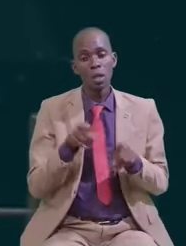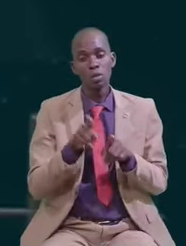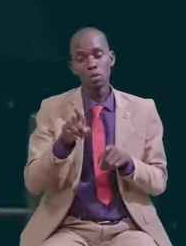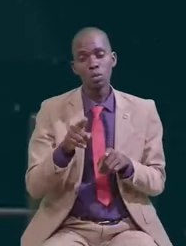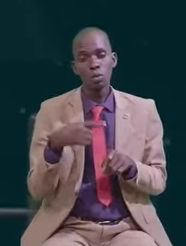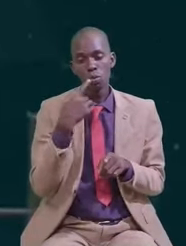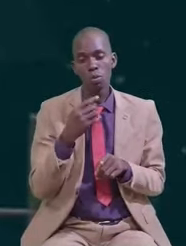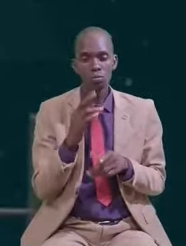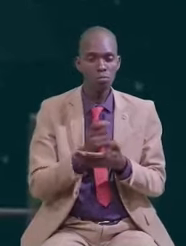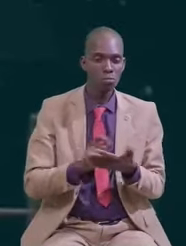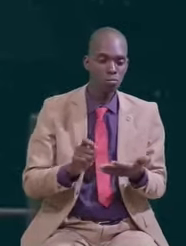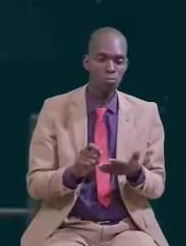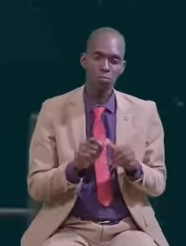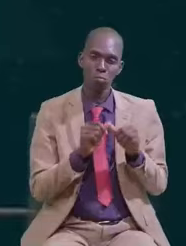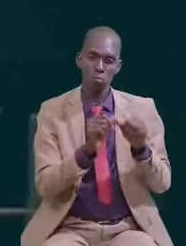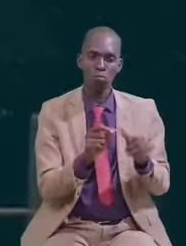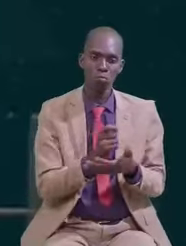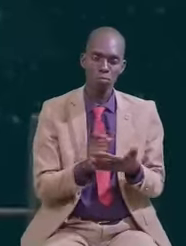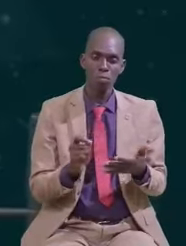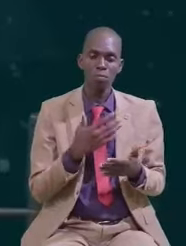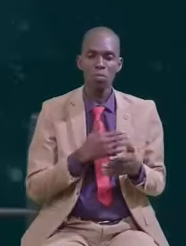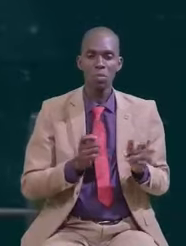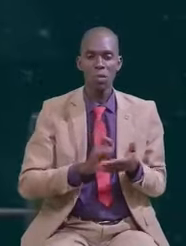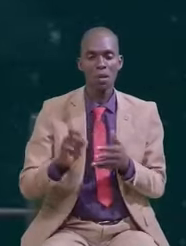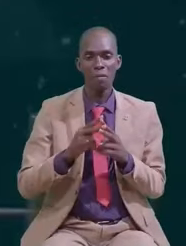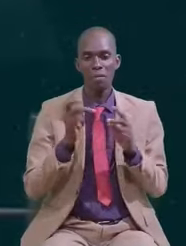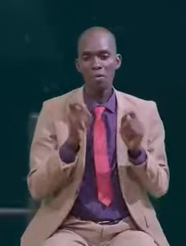Comme les nouveaux convertis sont en train d'écrire,